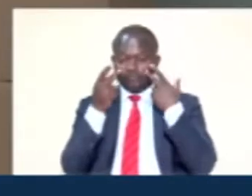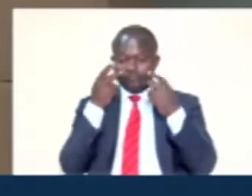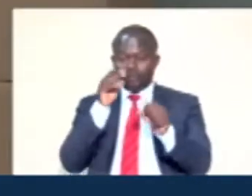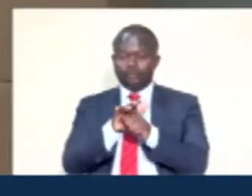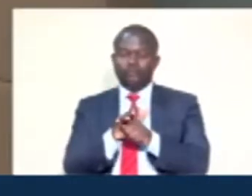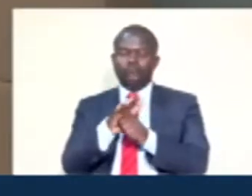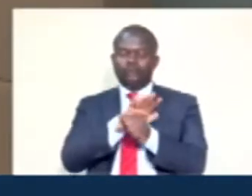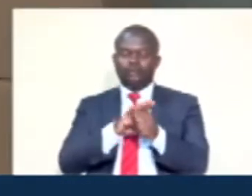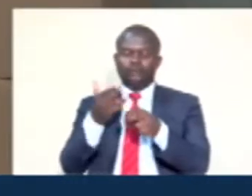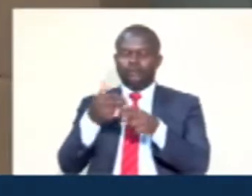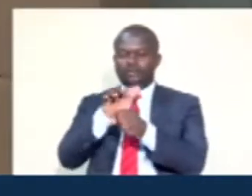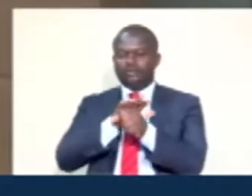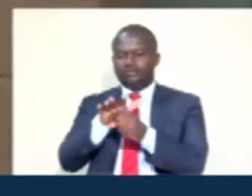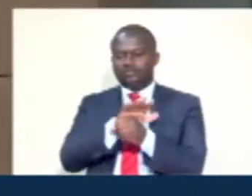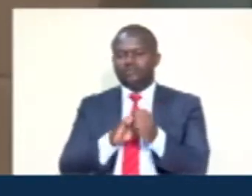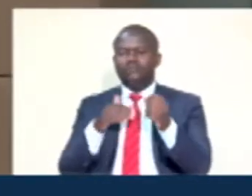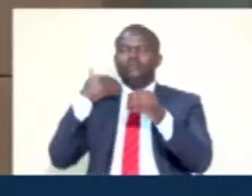rugero rw'1% naho